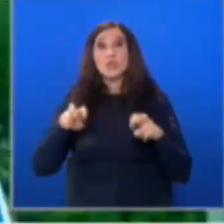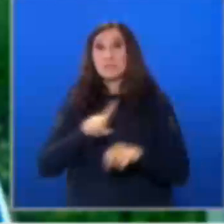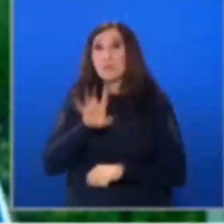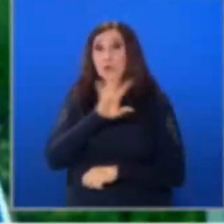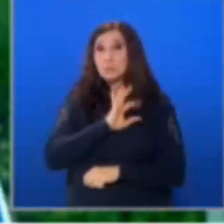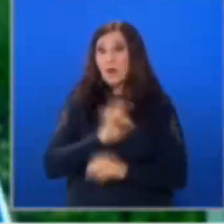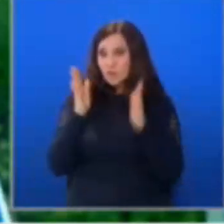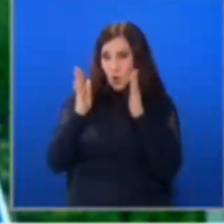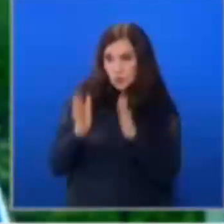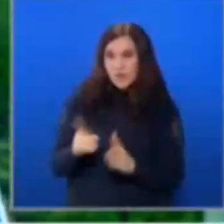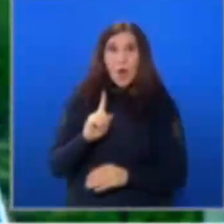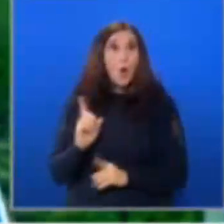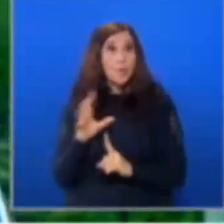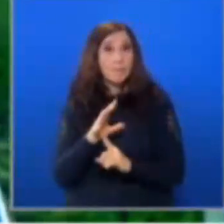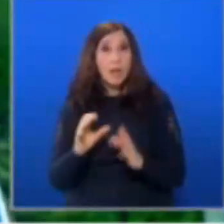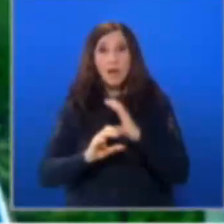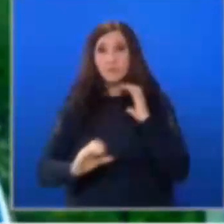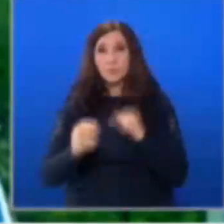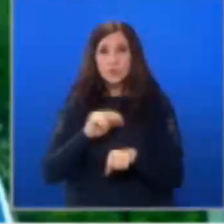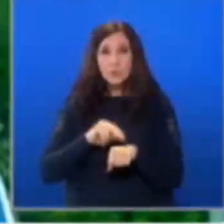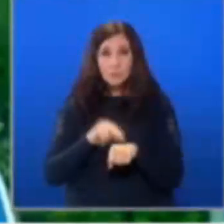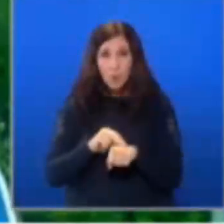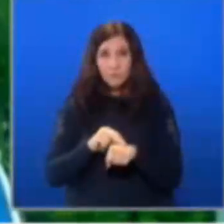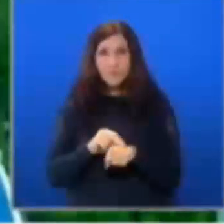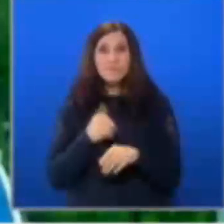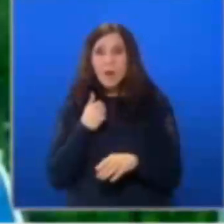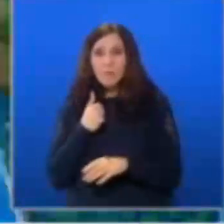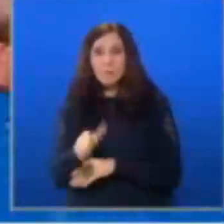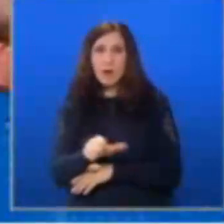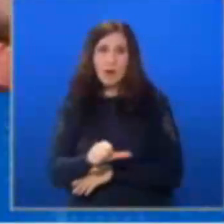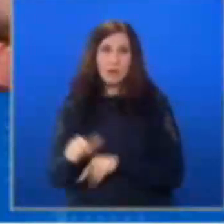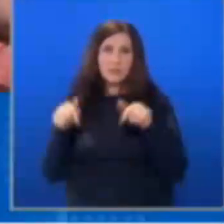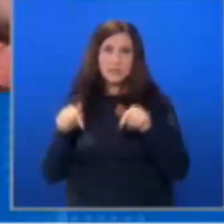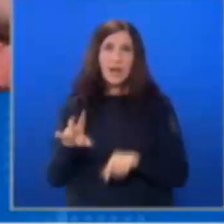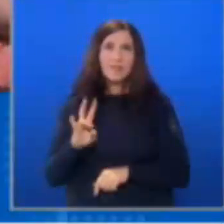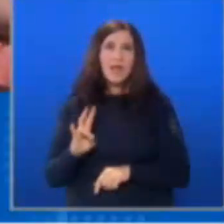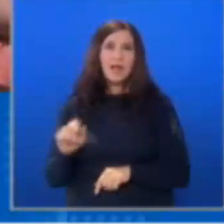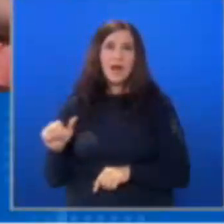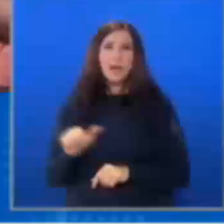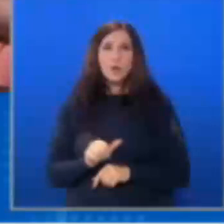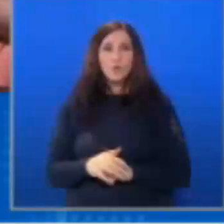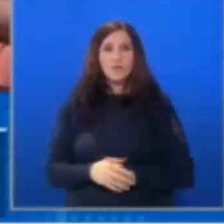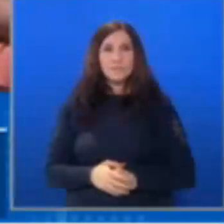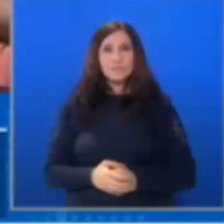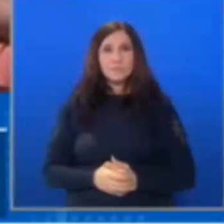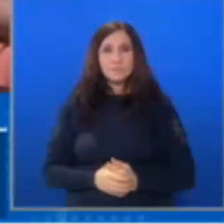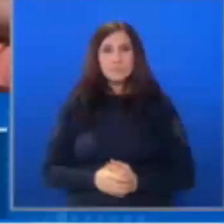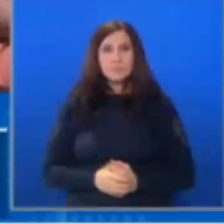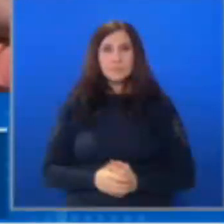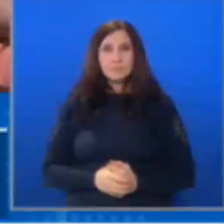не успяват да установят кой напада автобусите в Пловдив? Напряката ни линия сега е Нели Ангелова. Нели.